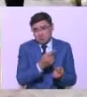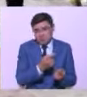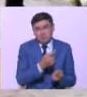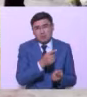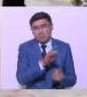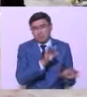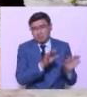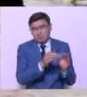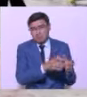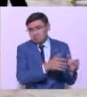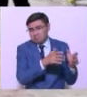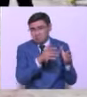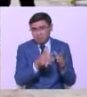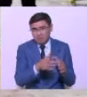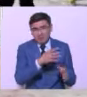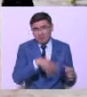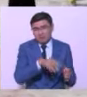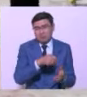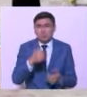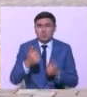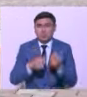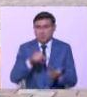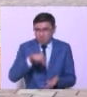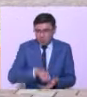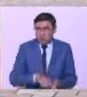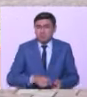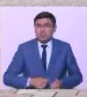благодарственные письма творческим руководителям участников конкурса.